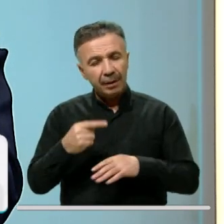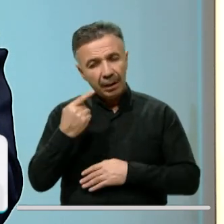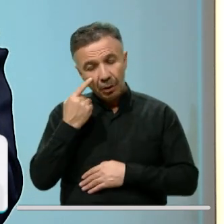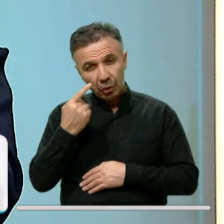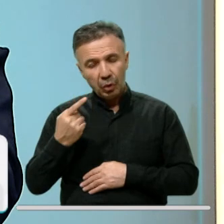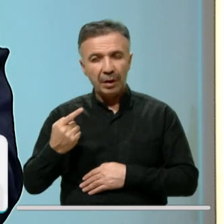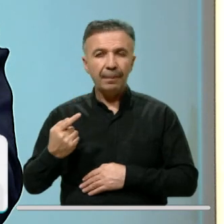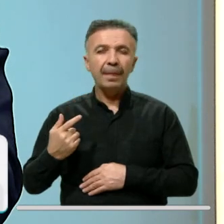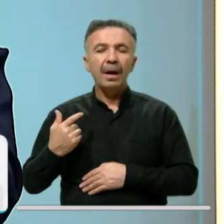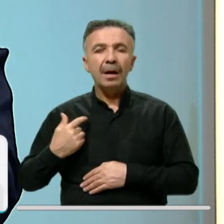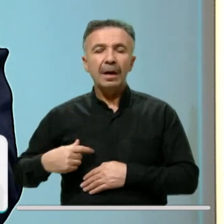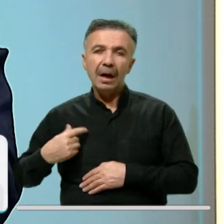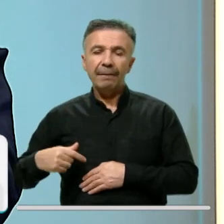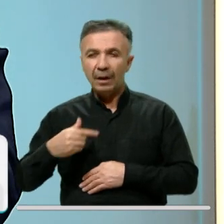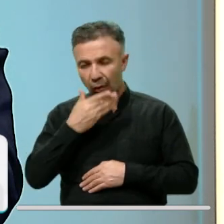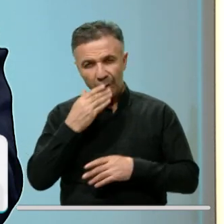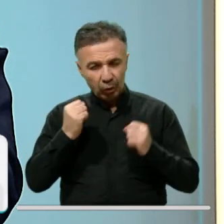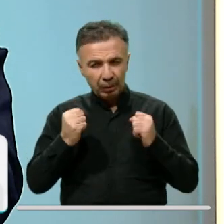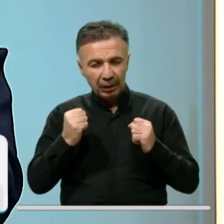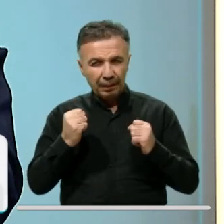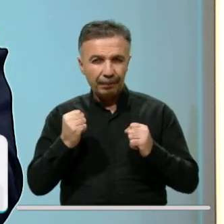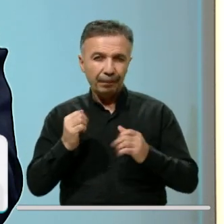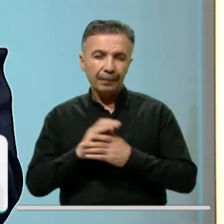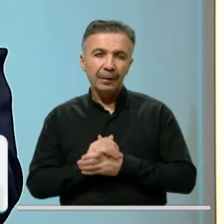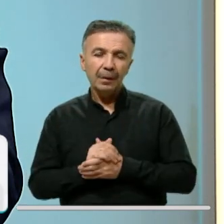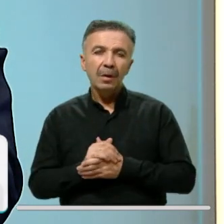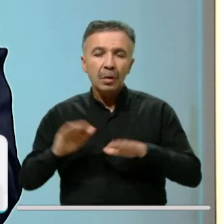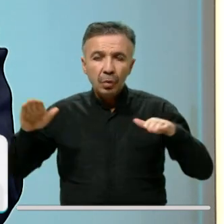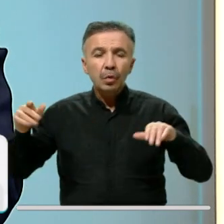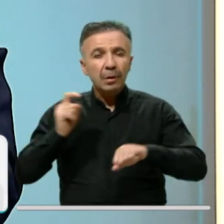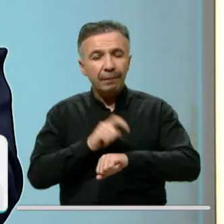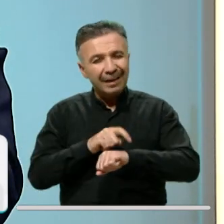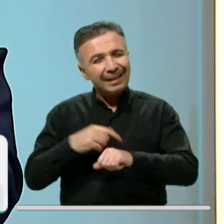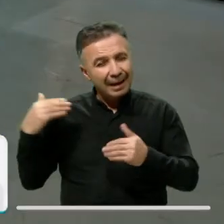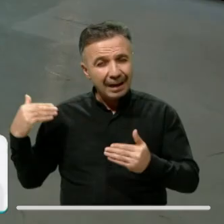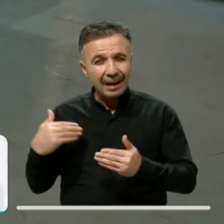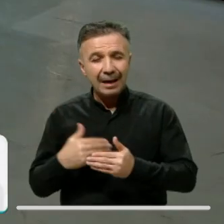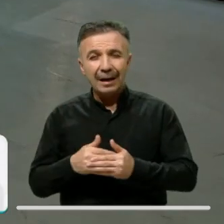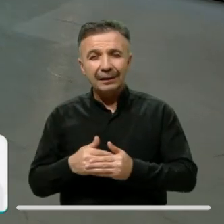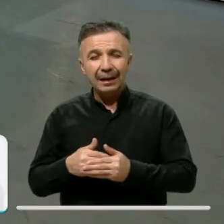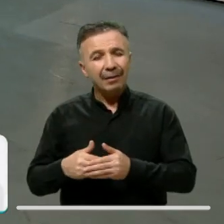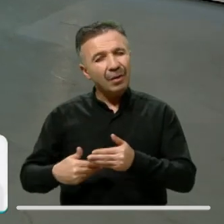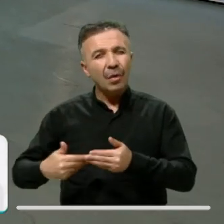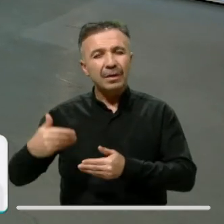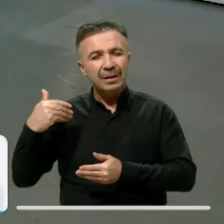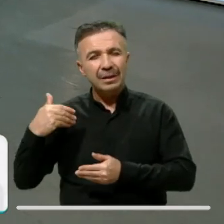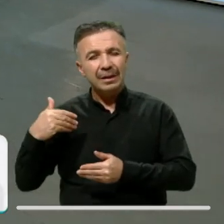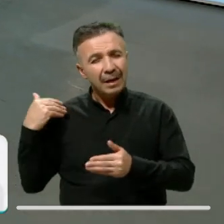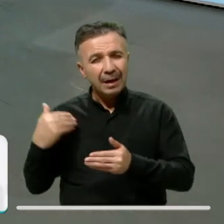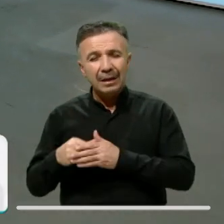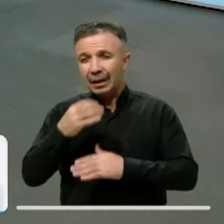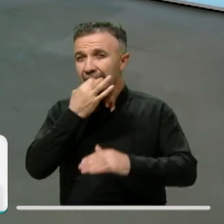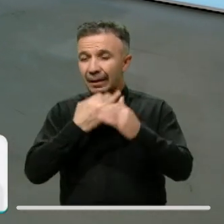oruçlara kaba kuşluk vakti dediğimiz vakite kadar, o zamana kadar, ondan az öncesine kadar niyet